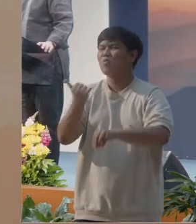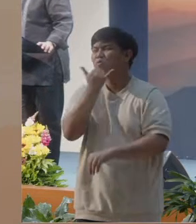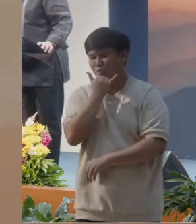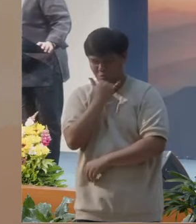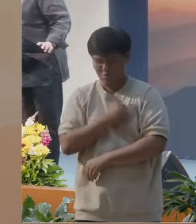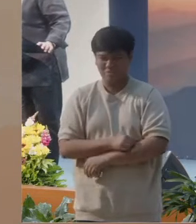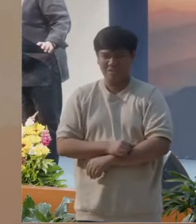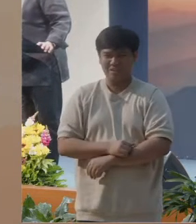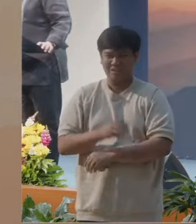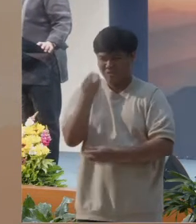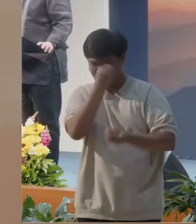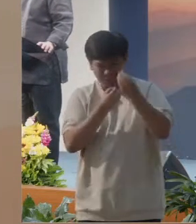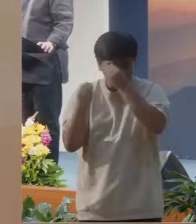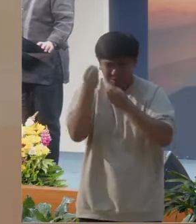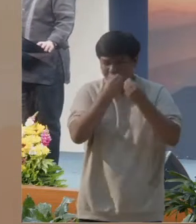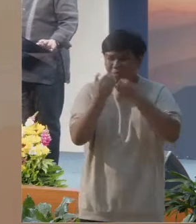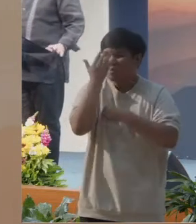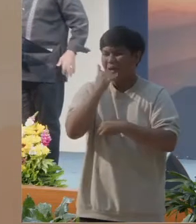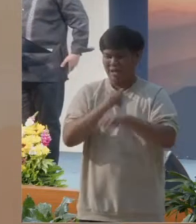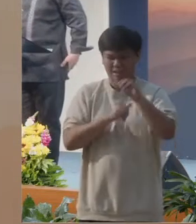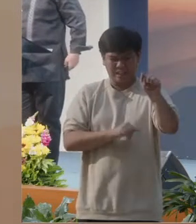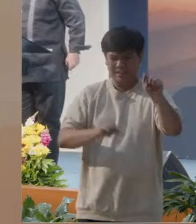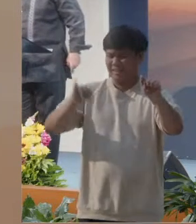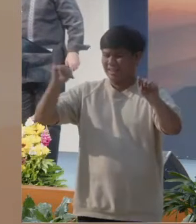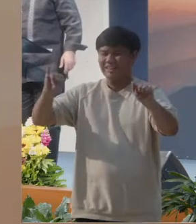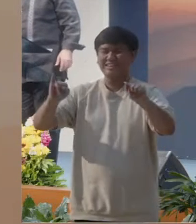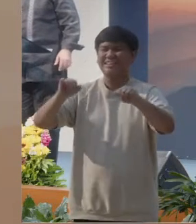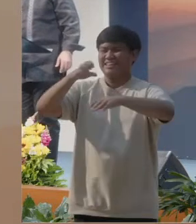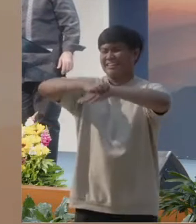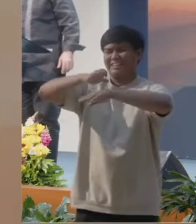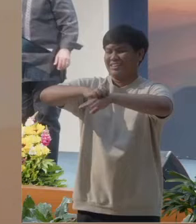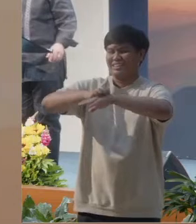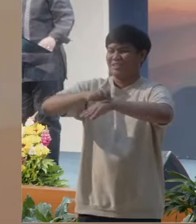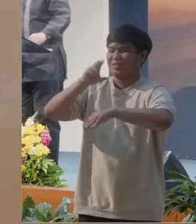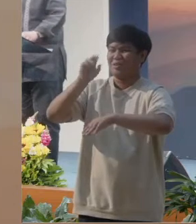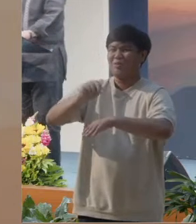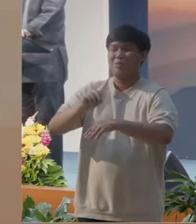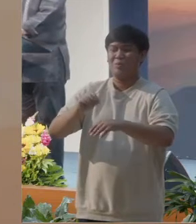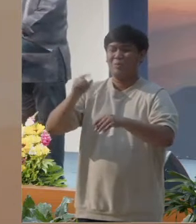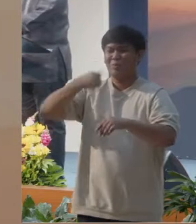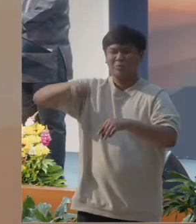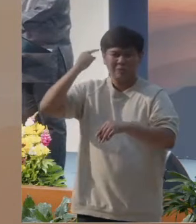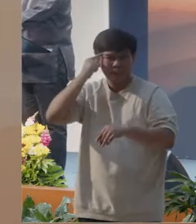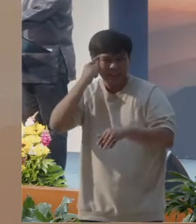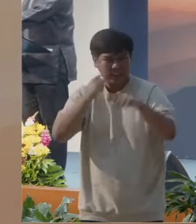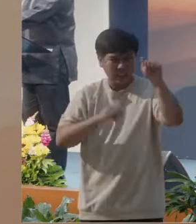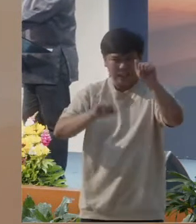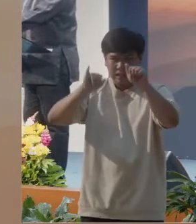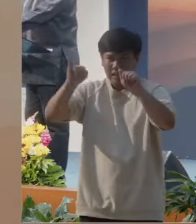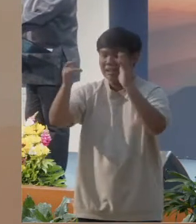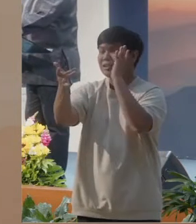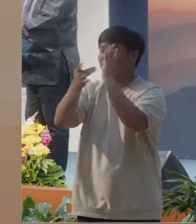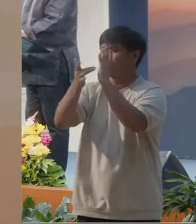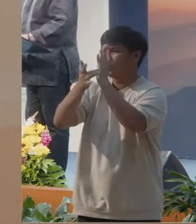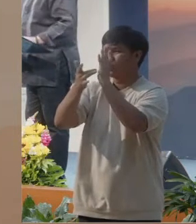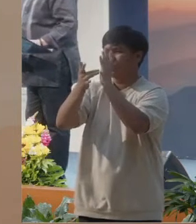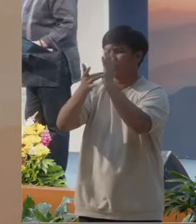minsan nakakalito na. Lalo na sa kapanahonan natin ngayon kasi meron ng mas sikat na AI. No?